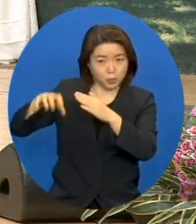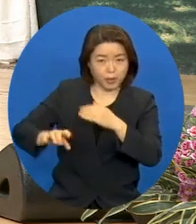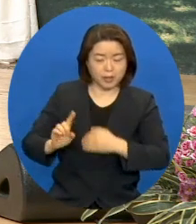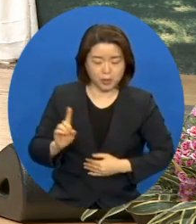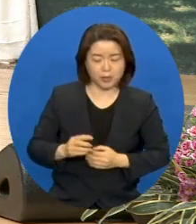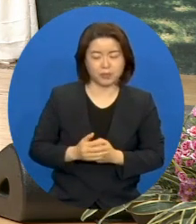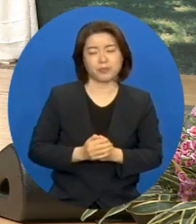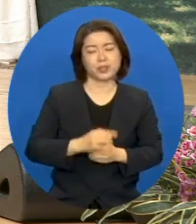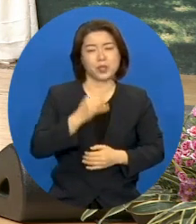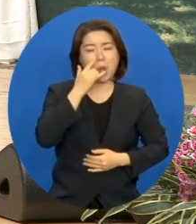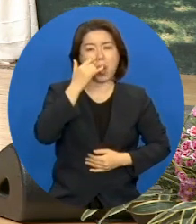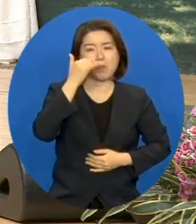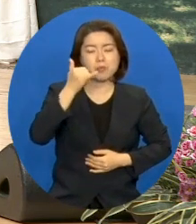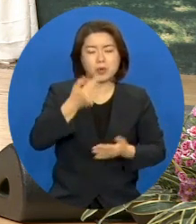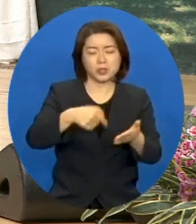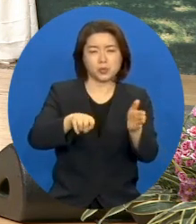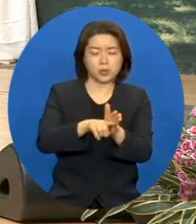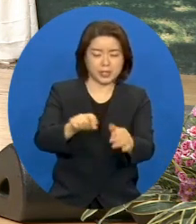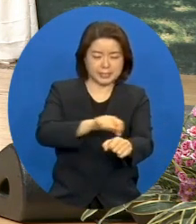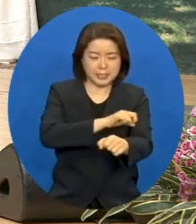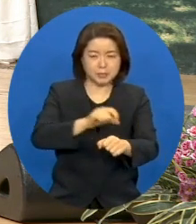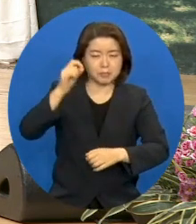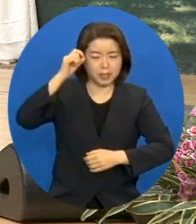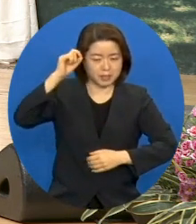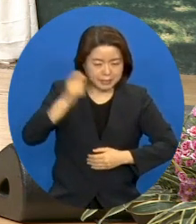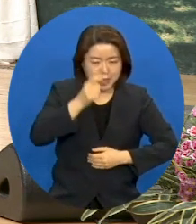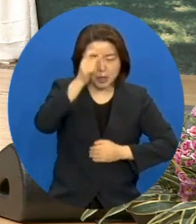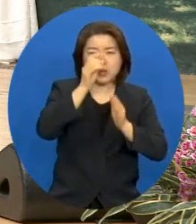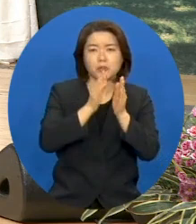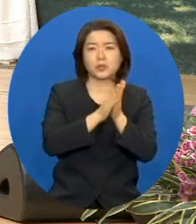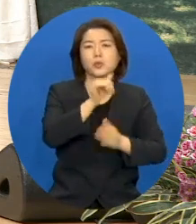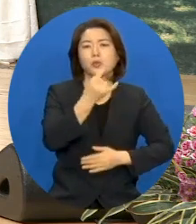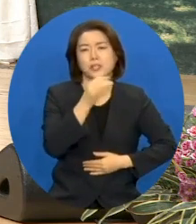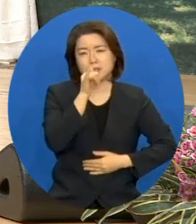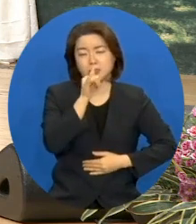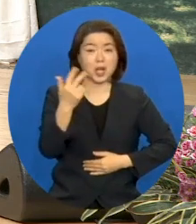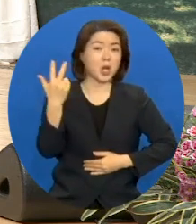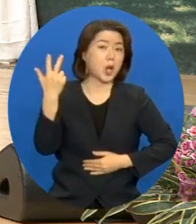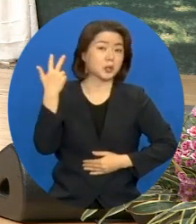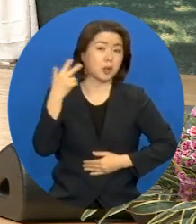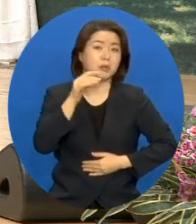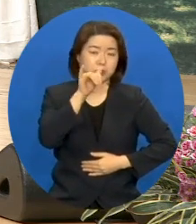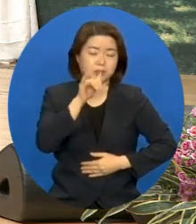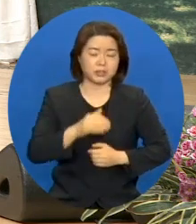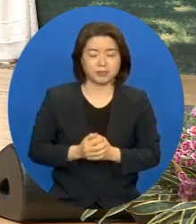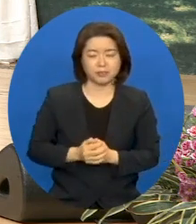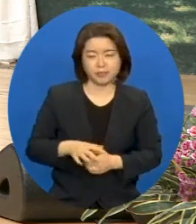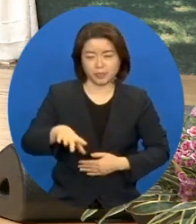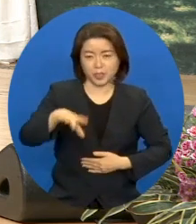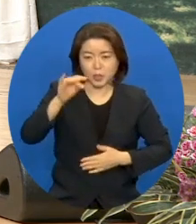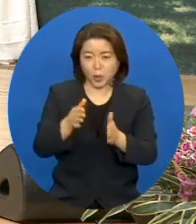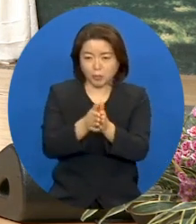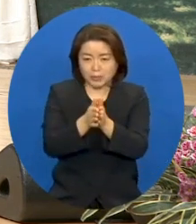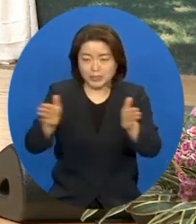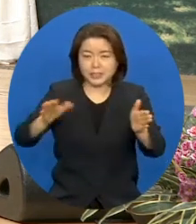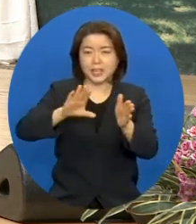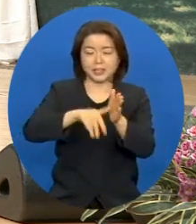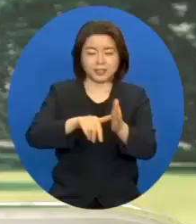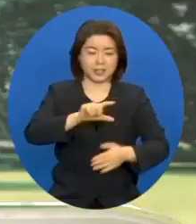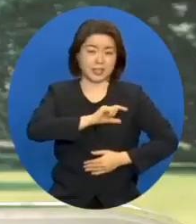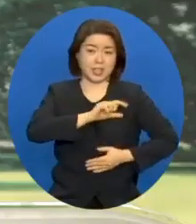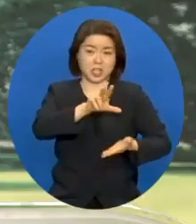부모님들을 위한 특별 새벽 기도회를 합니다. 지난 주간도 했었습니다. 처음 시작할 때